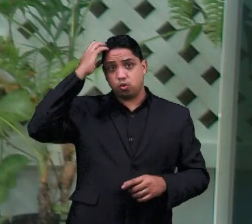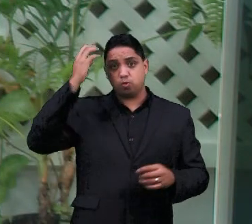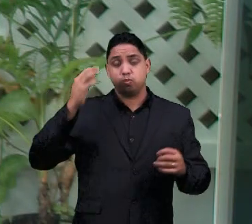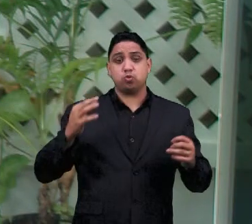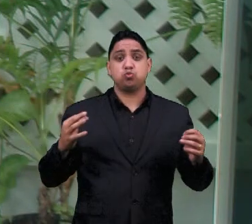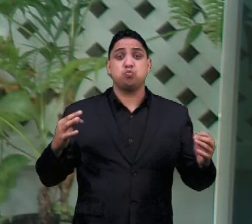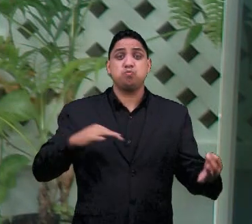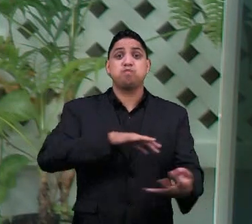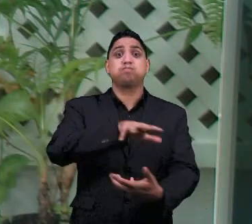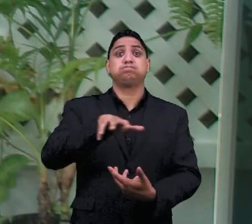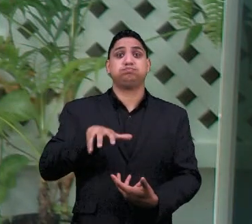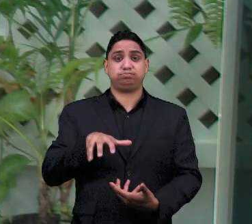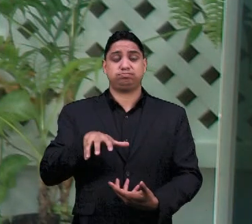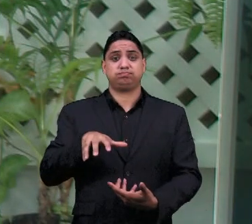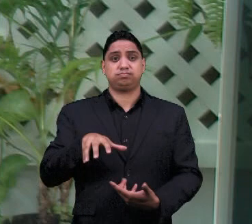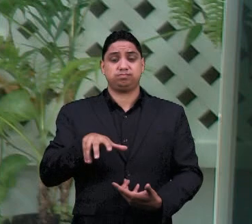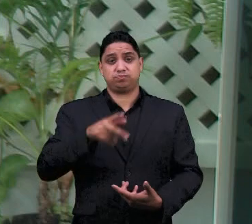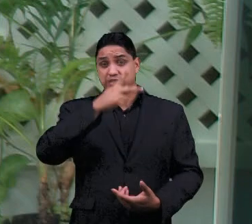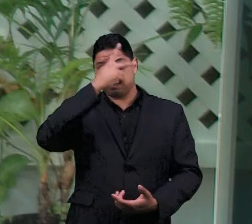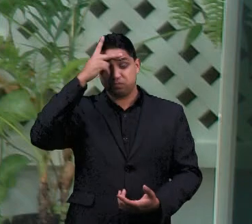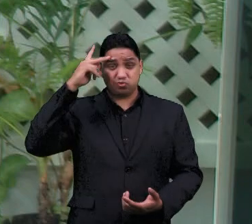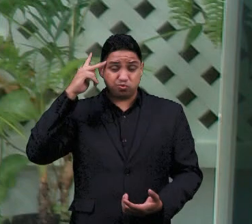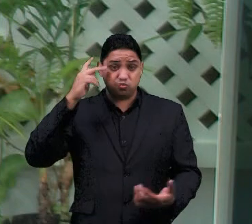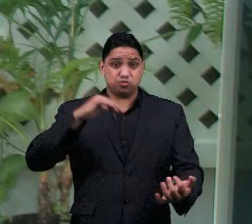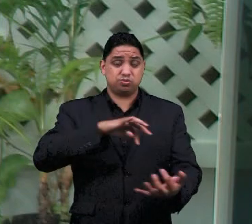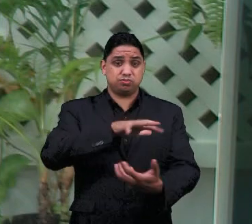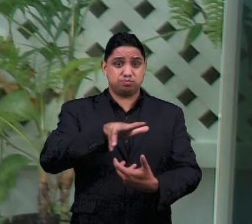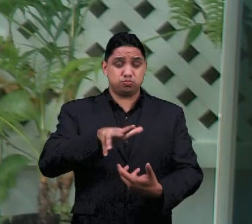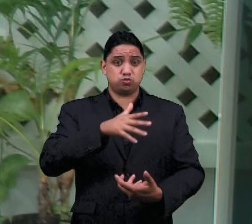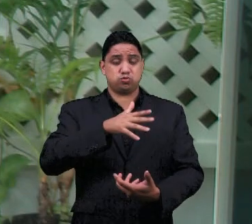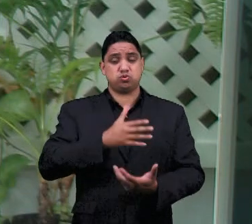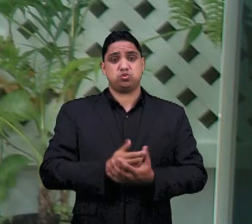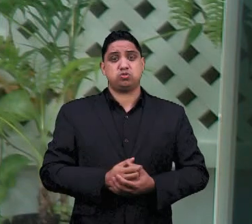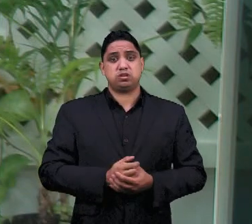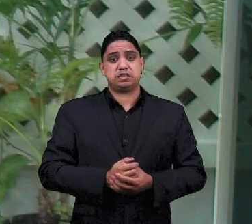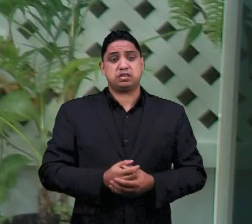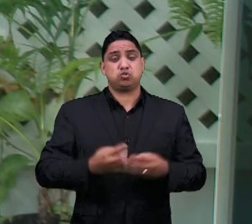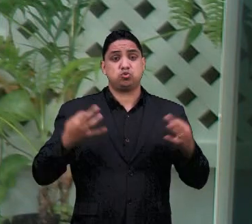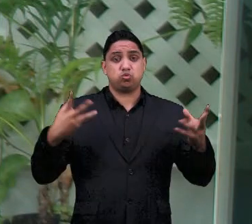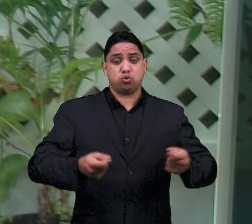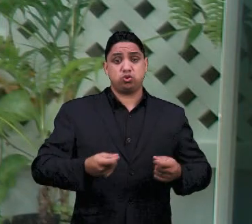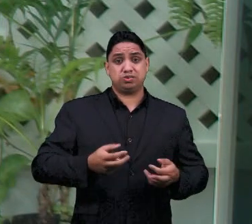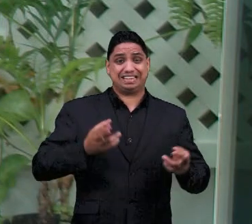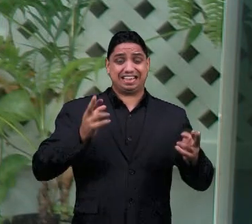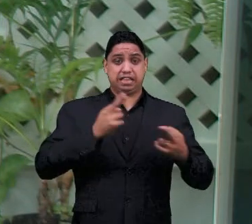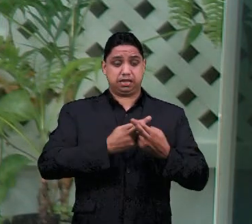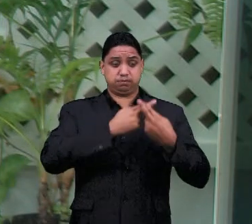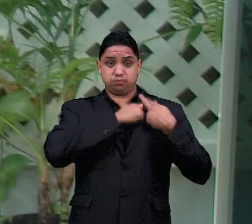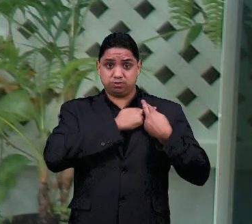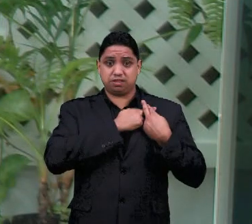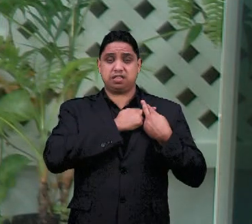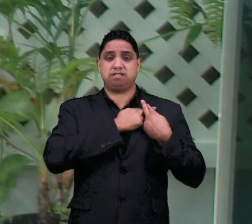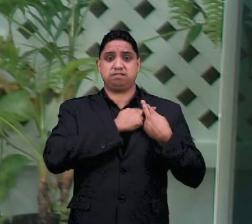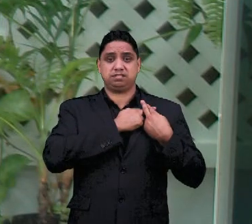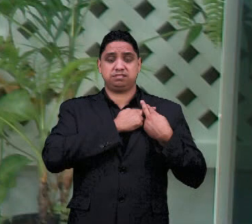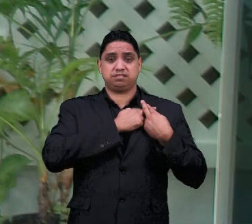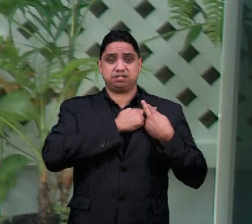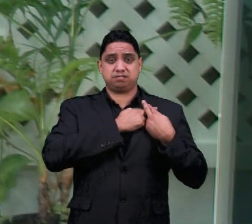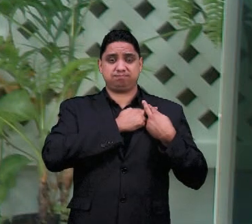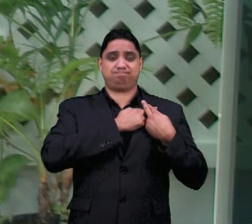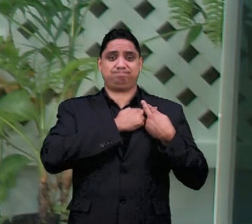la culpabilité sur quelqu'un, mais la culpabilité n'est pas de quelqu'un. La culpabilité est dans le monde, dans les